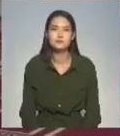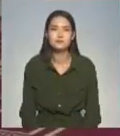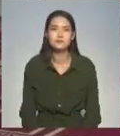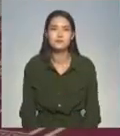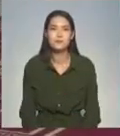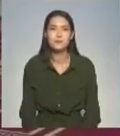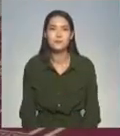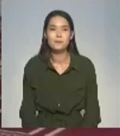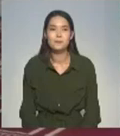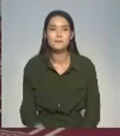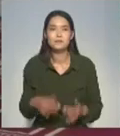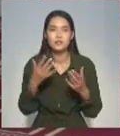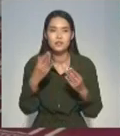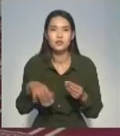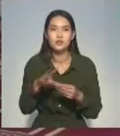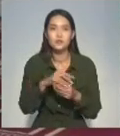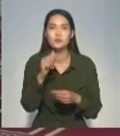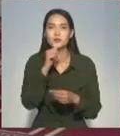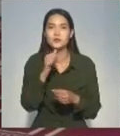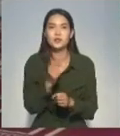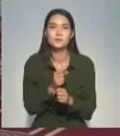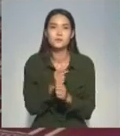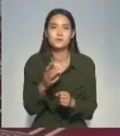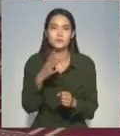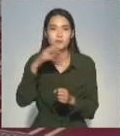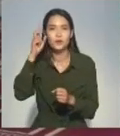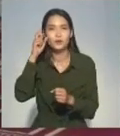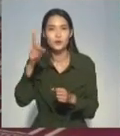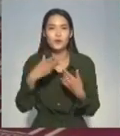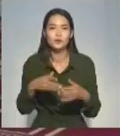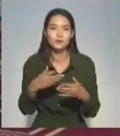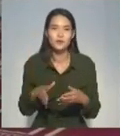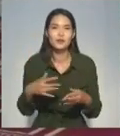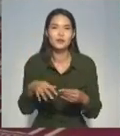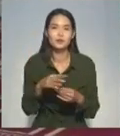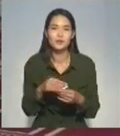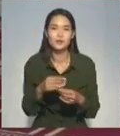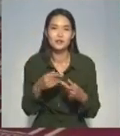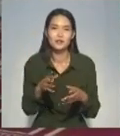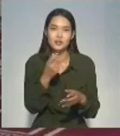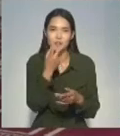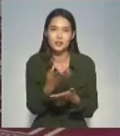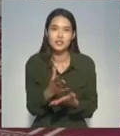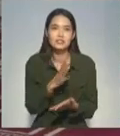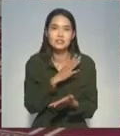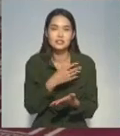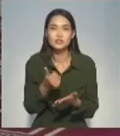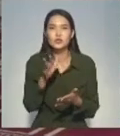Осындағы барлық жазбаларды жинақтау, оларды түрлі тілдерде шығару ойымызда бар. Сондықтан жалпы